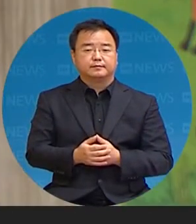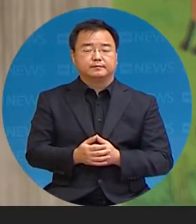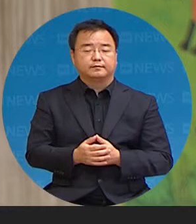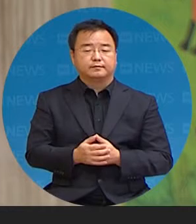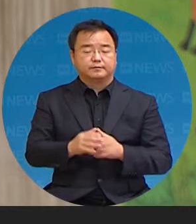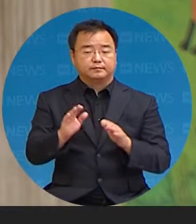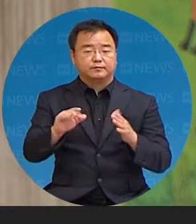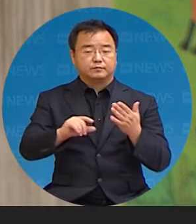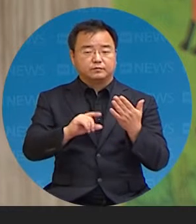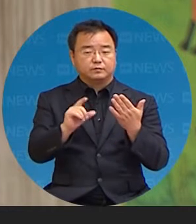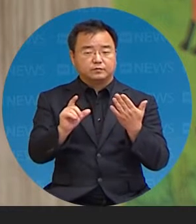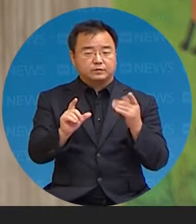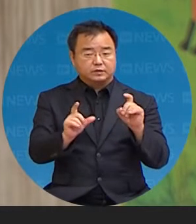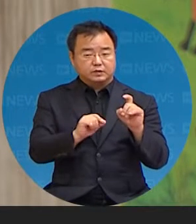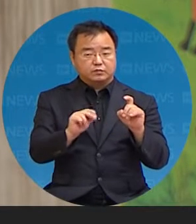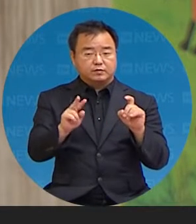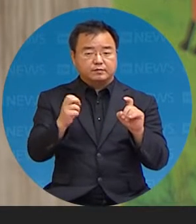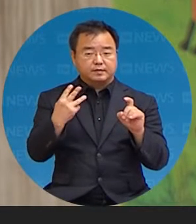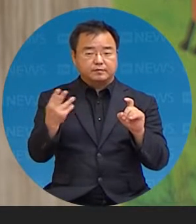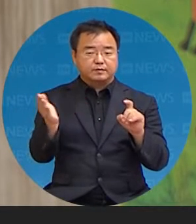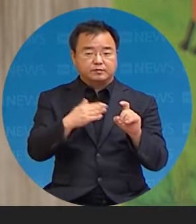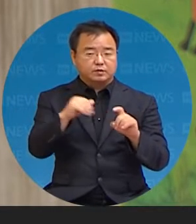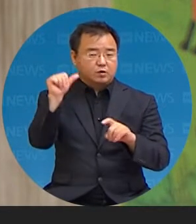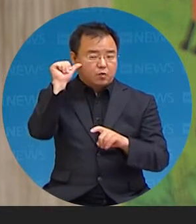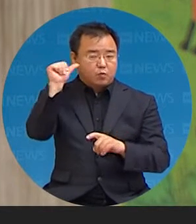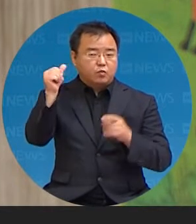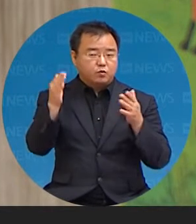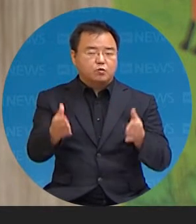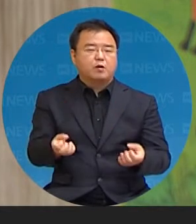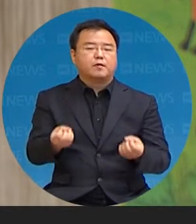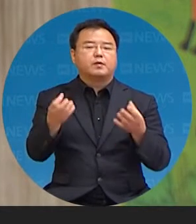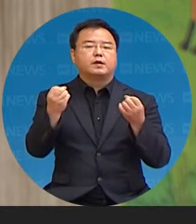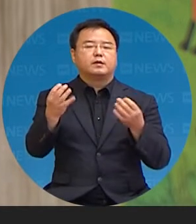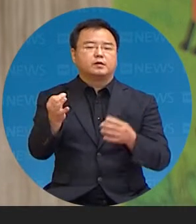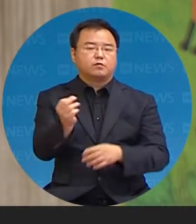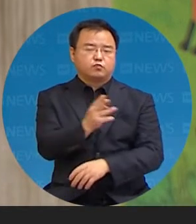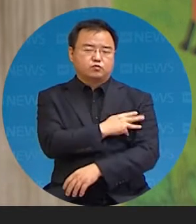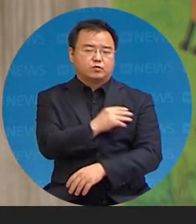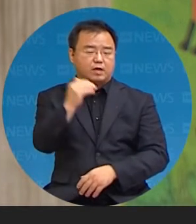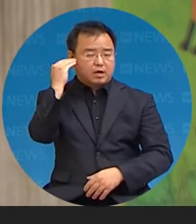다음 달 23일부터 닷새간 진행되는 이번 페스티벌은 부천